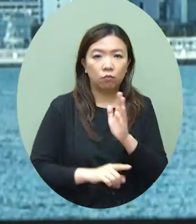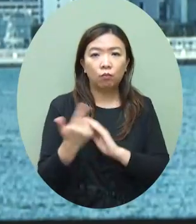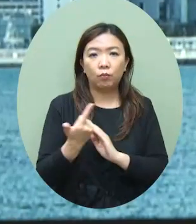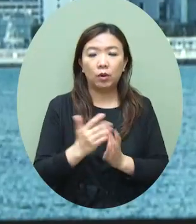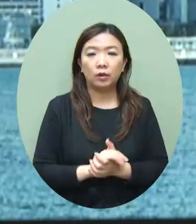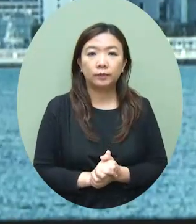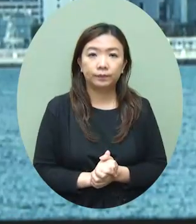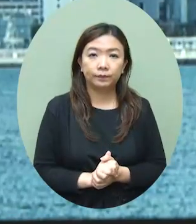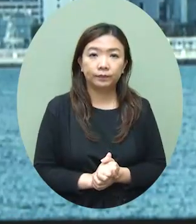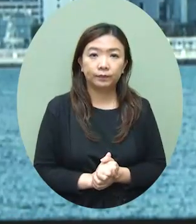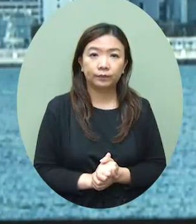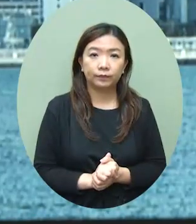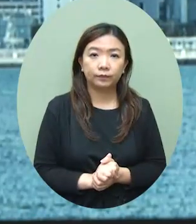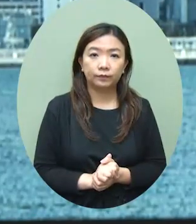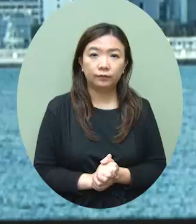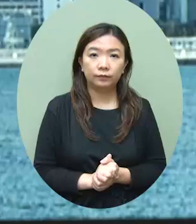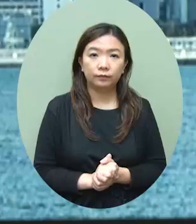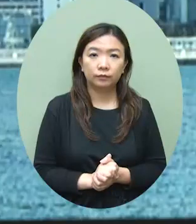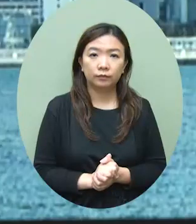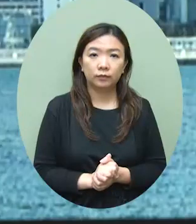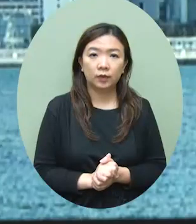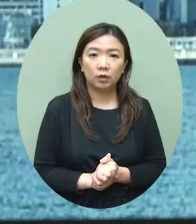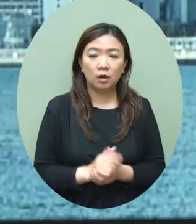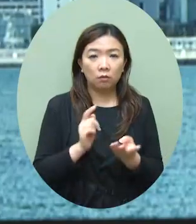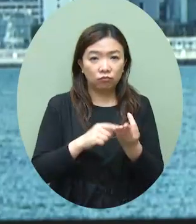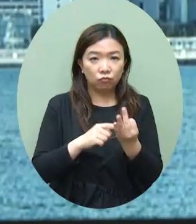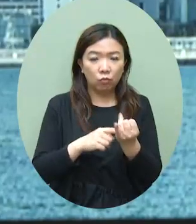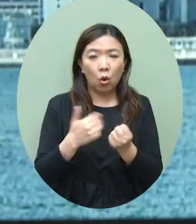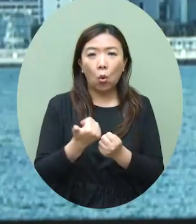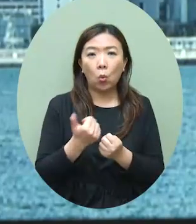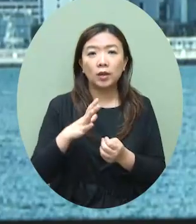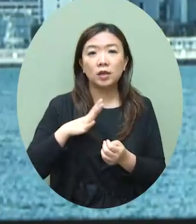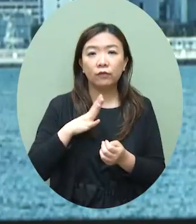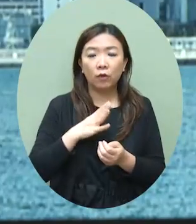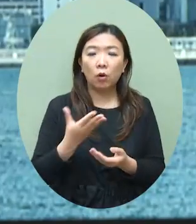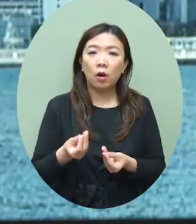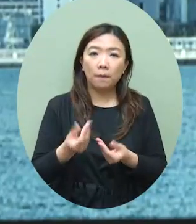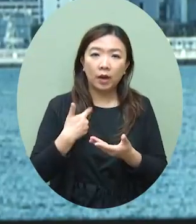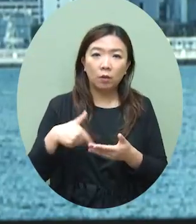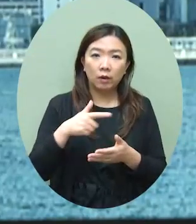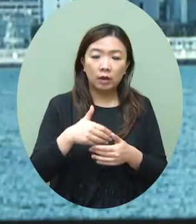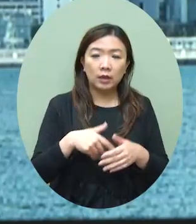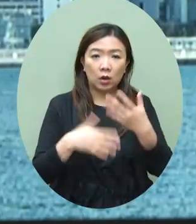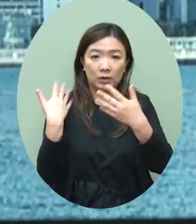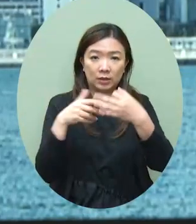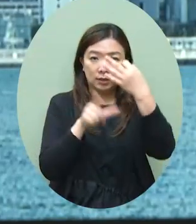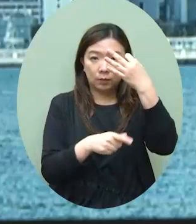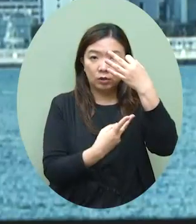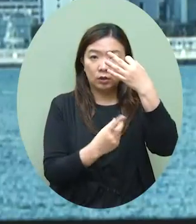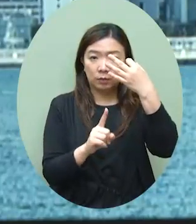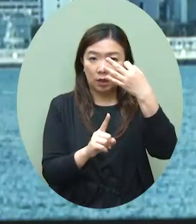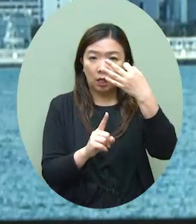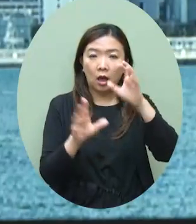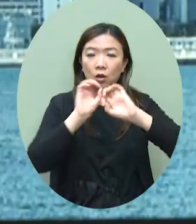啦。呢啲良好嘅勢頭呢，係令到我哋可以按住我喺3月21日